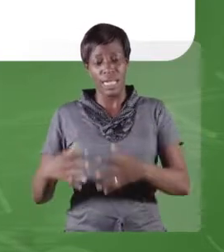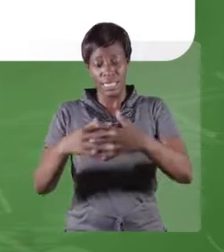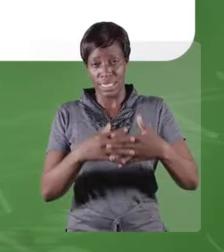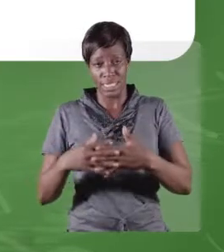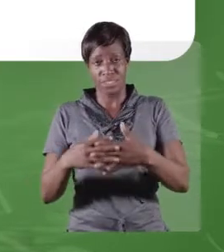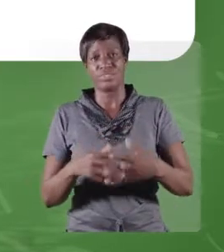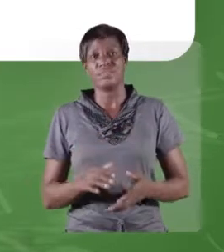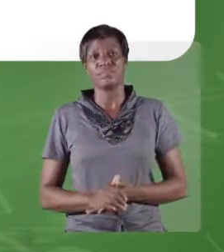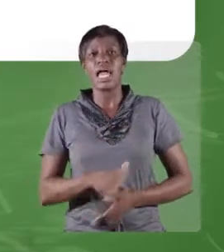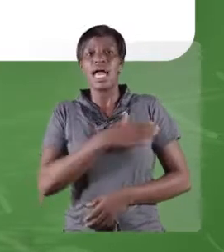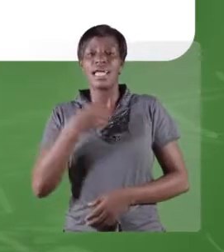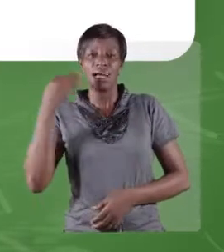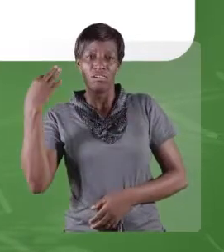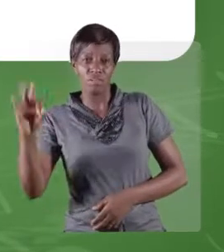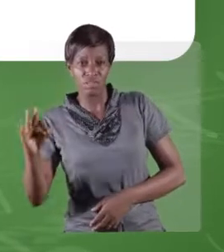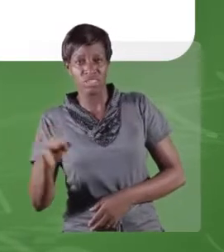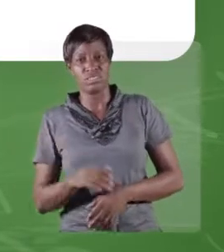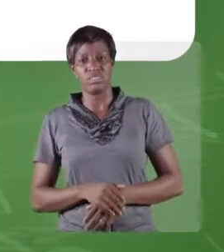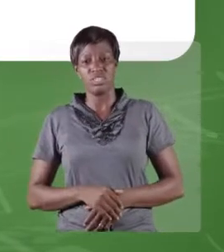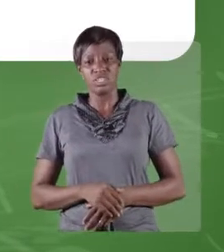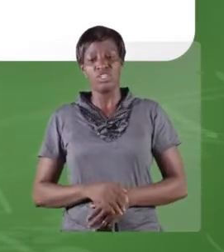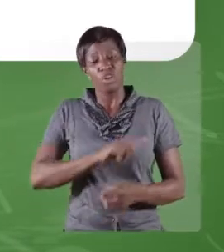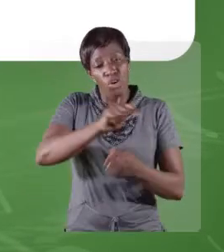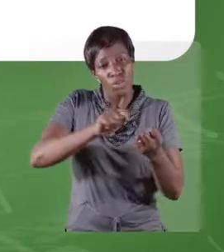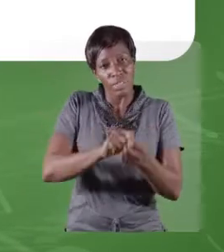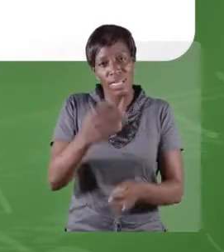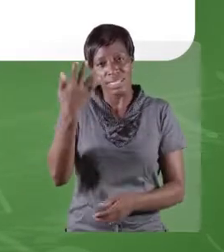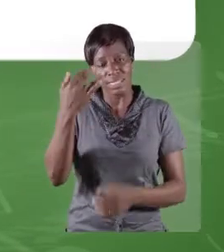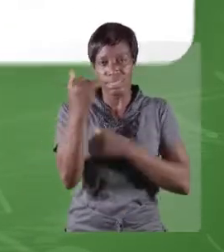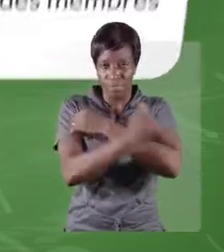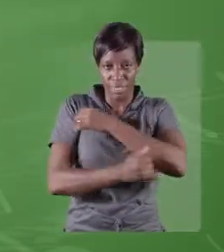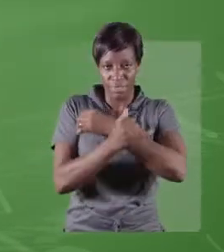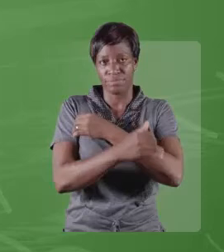États-Unis et la France, soit 5 pays.